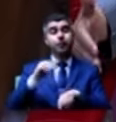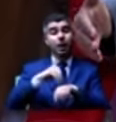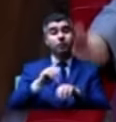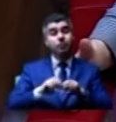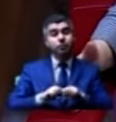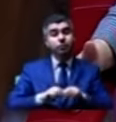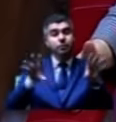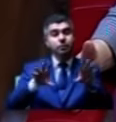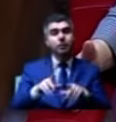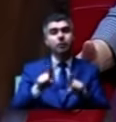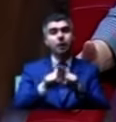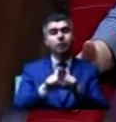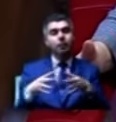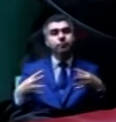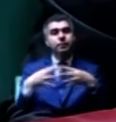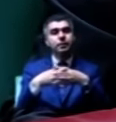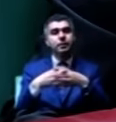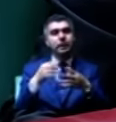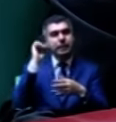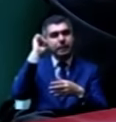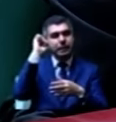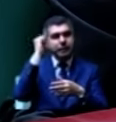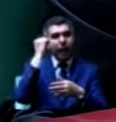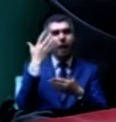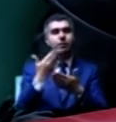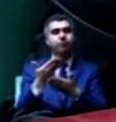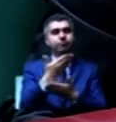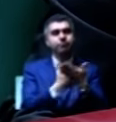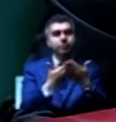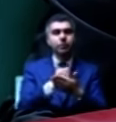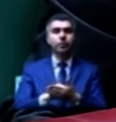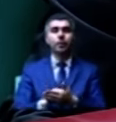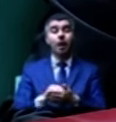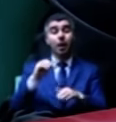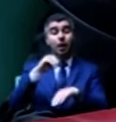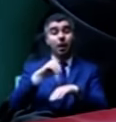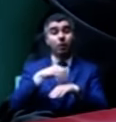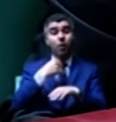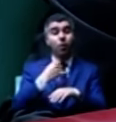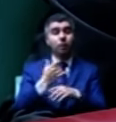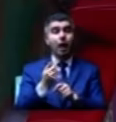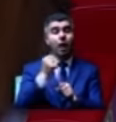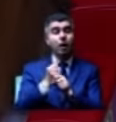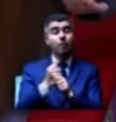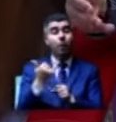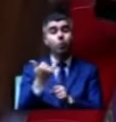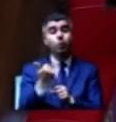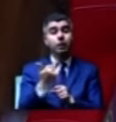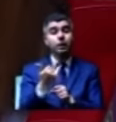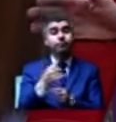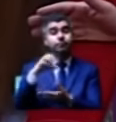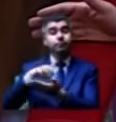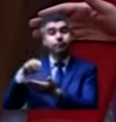تنشيط الإدماج المهني والأنشطة المديرة للدخل، وهناك عمل مهم في إطار إحداث